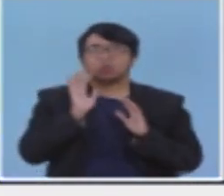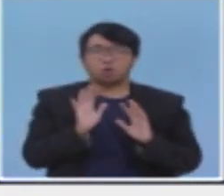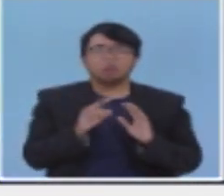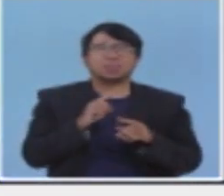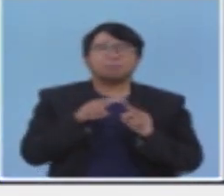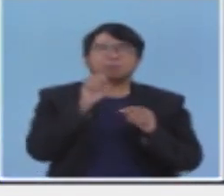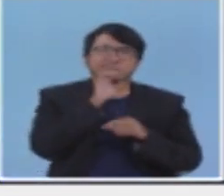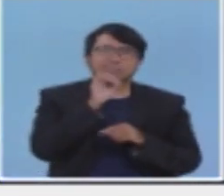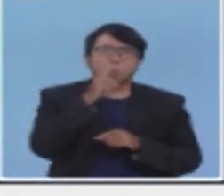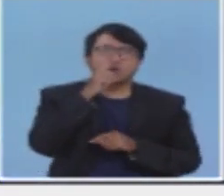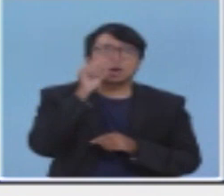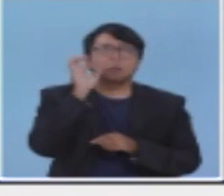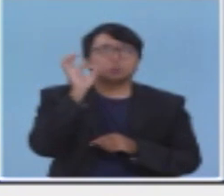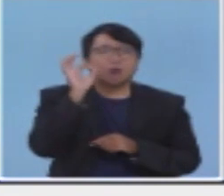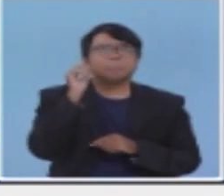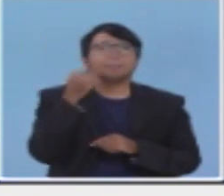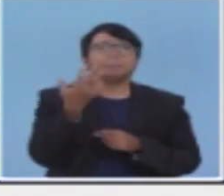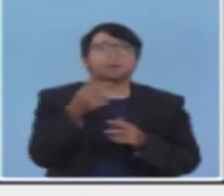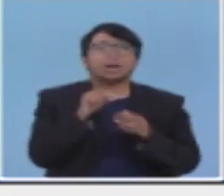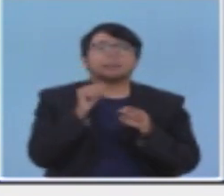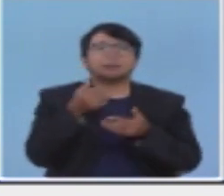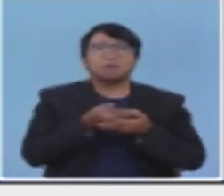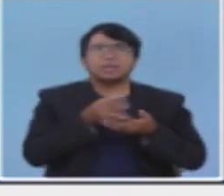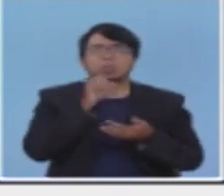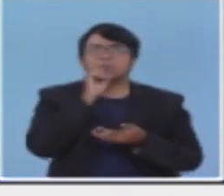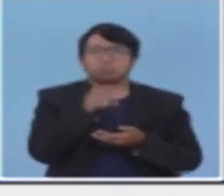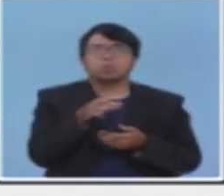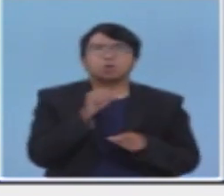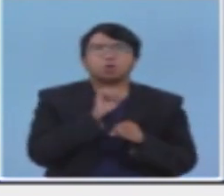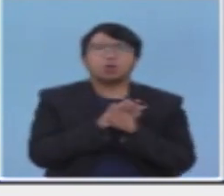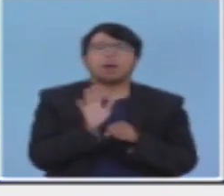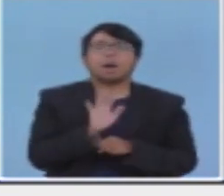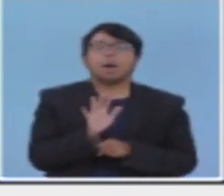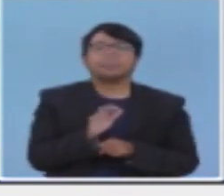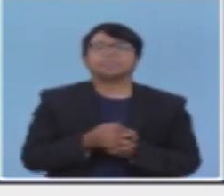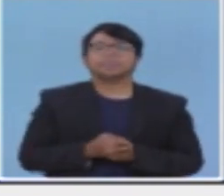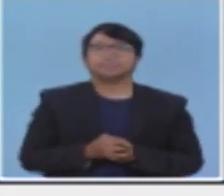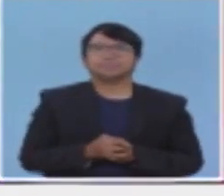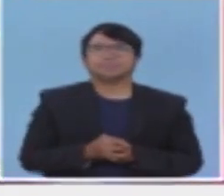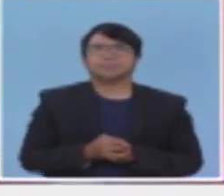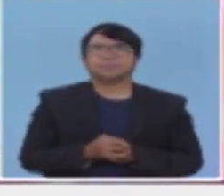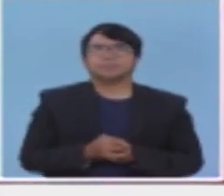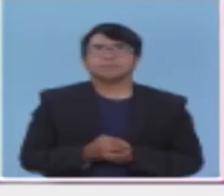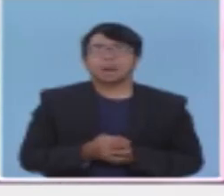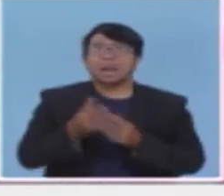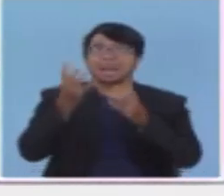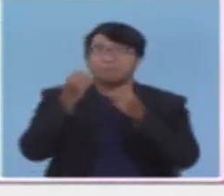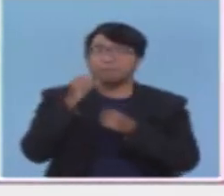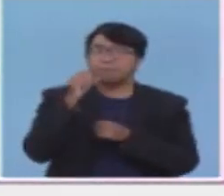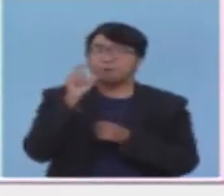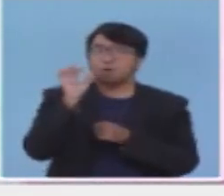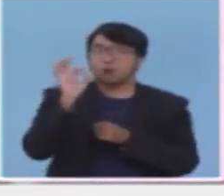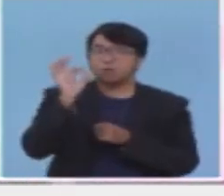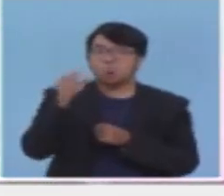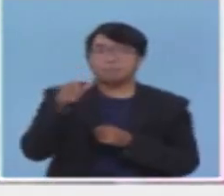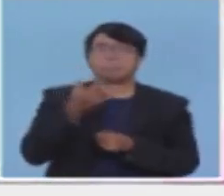terpapar virus corona, Dok? Jadi yang diharapkan dari orang tua tentunya sebelum memegang bayinya atau mendekati bayinya